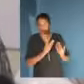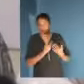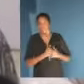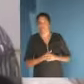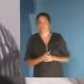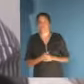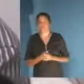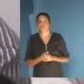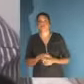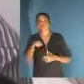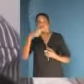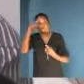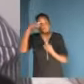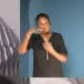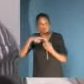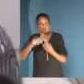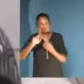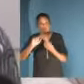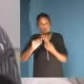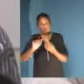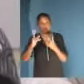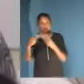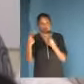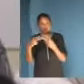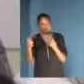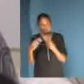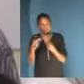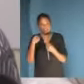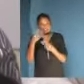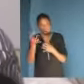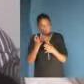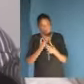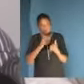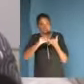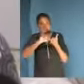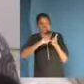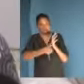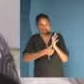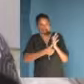Dans le thème qu'on nous a développé, on parle d'identité.